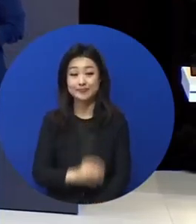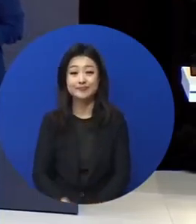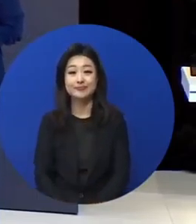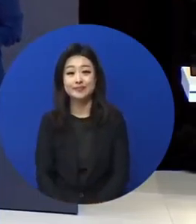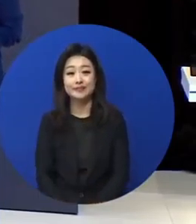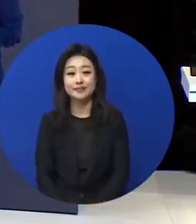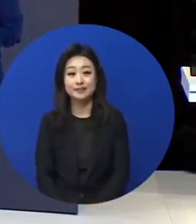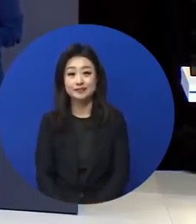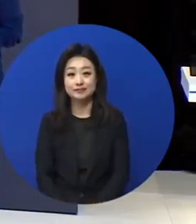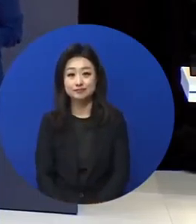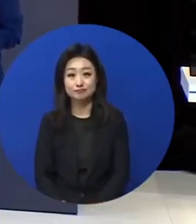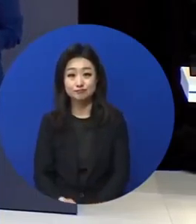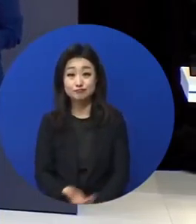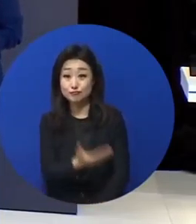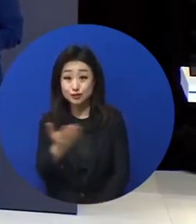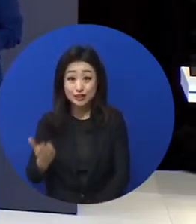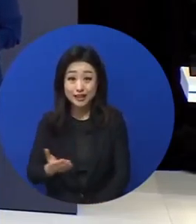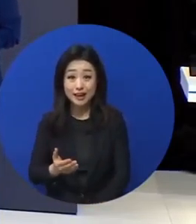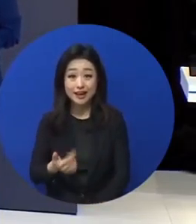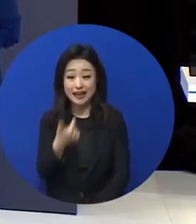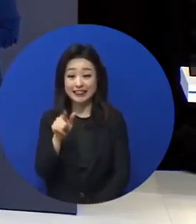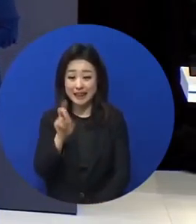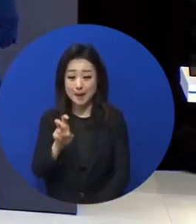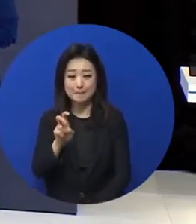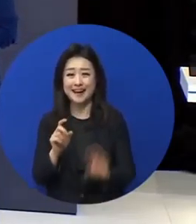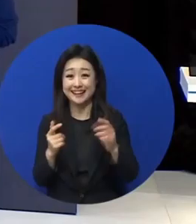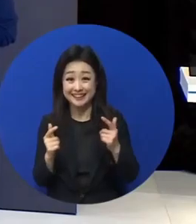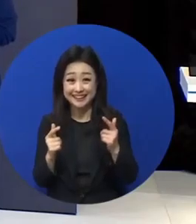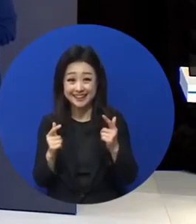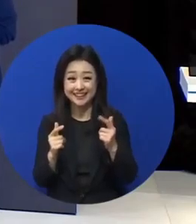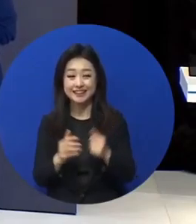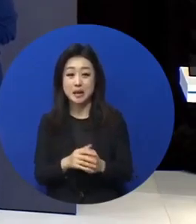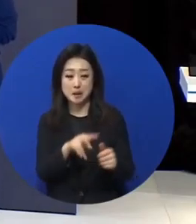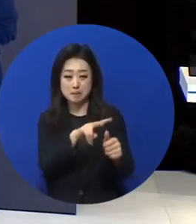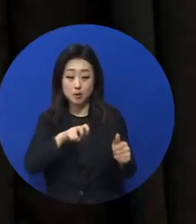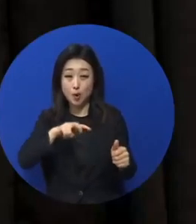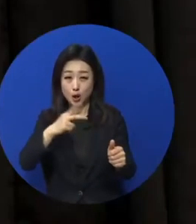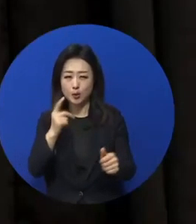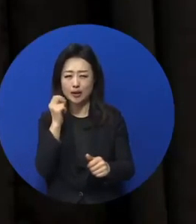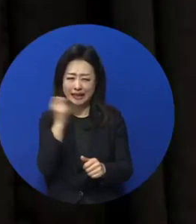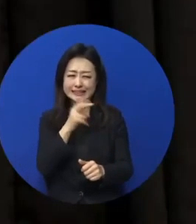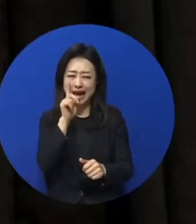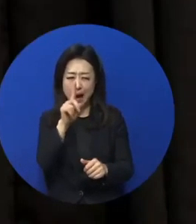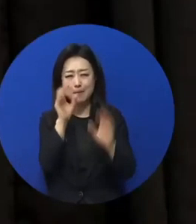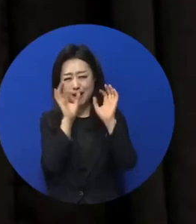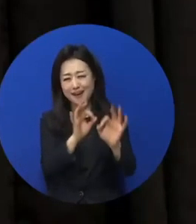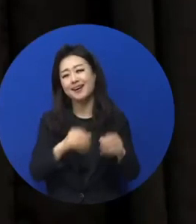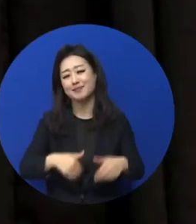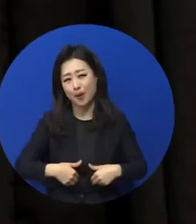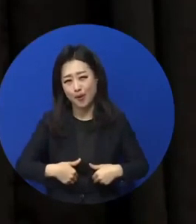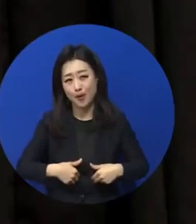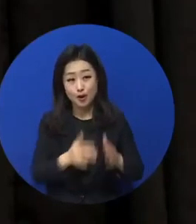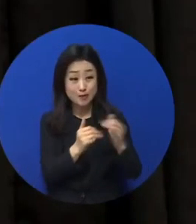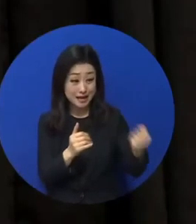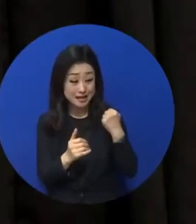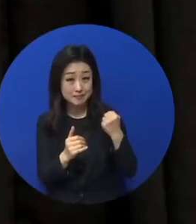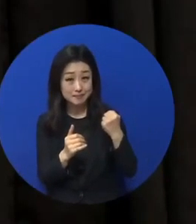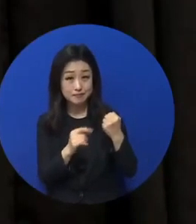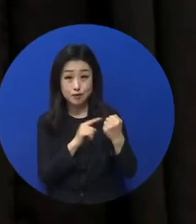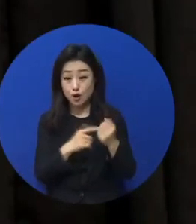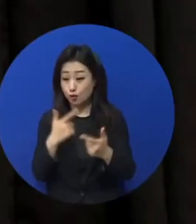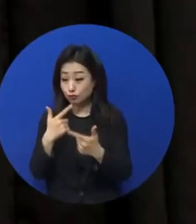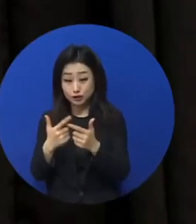우리가 남이가 미워도 다시 한번 국민의힘이 다시 외치고 있습니다. 그런데 국민의힘은 단 한 번도 부산을